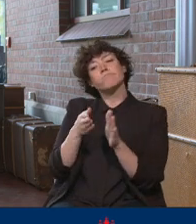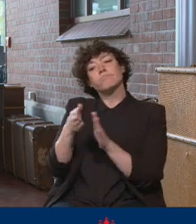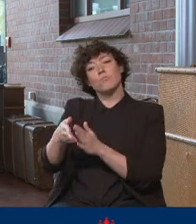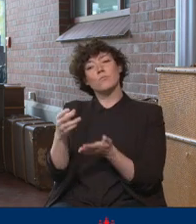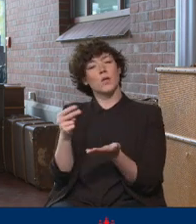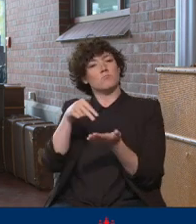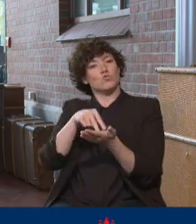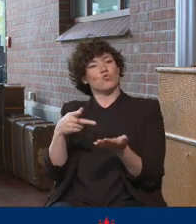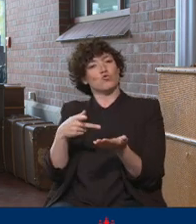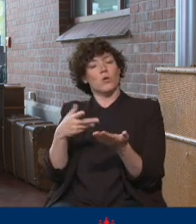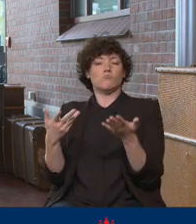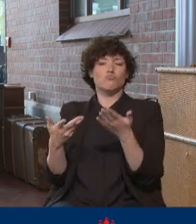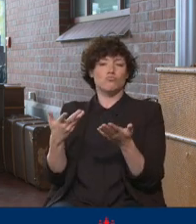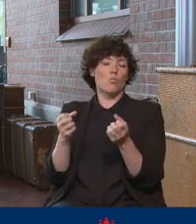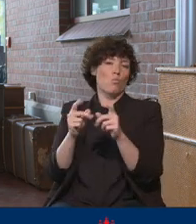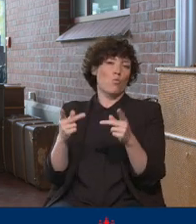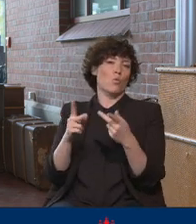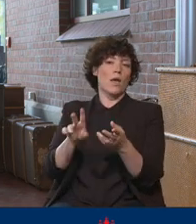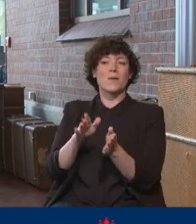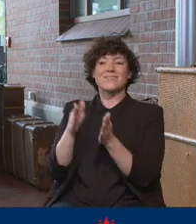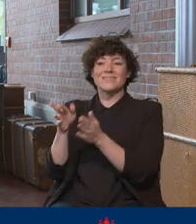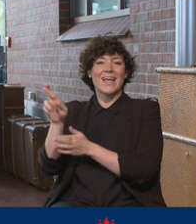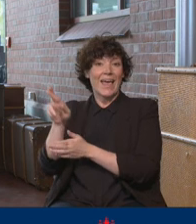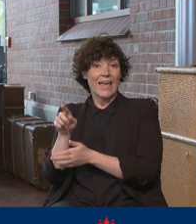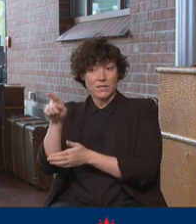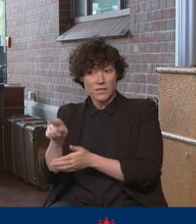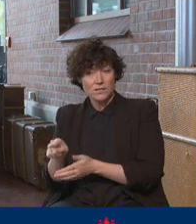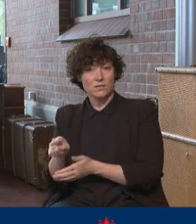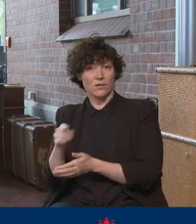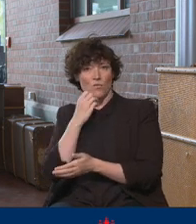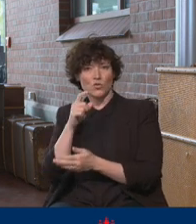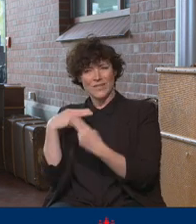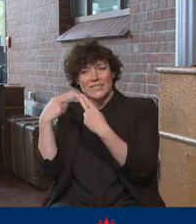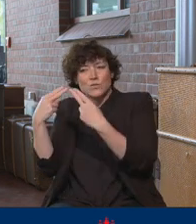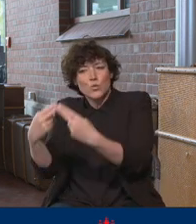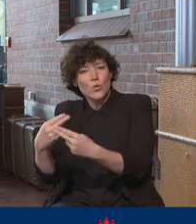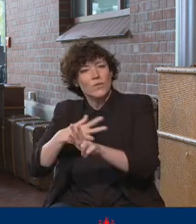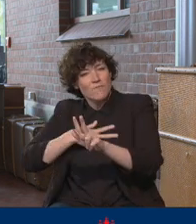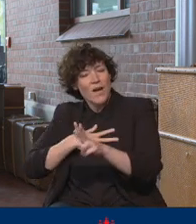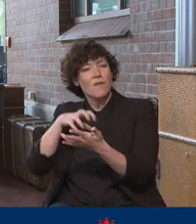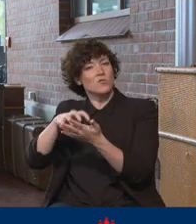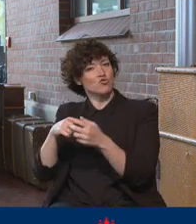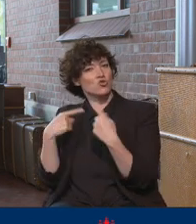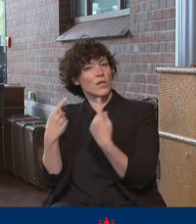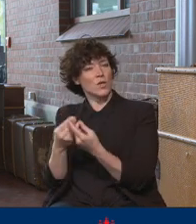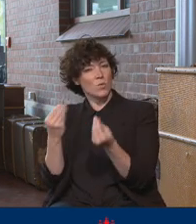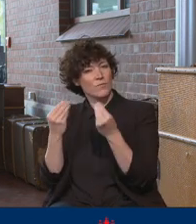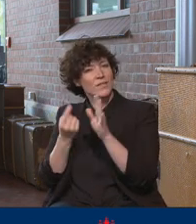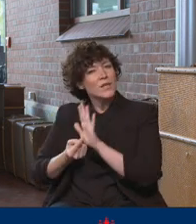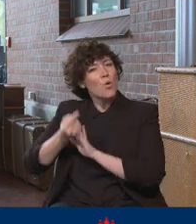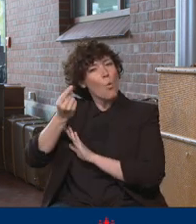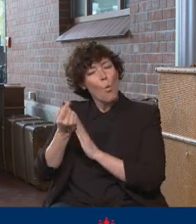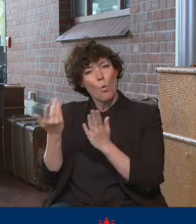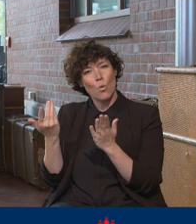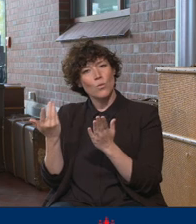ist man sieht rechts das wieder auf jeden fall wieder hinwollen einen wirklich u-bahnen raum zu schaffen mit großer qualität und gleichwohl zum